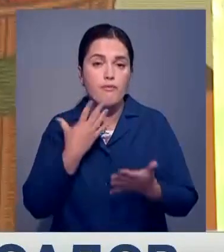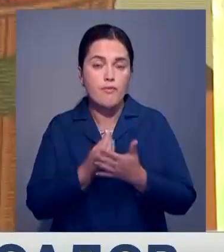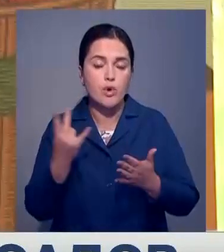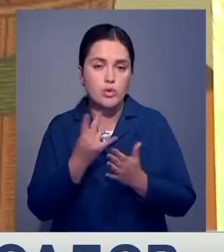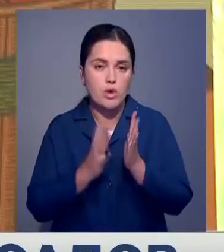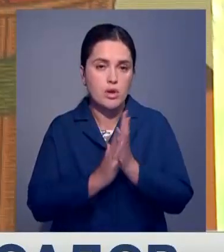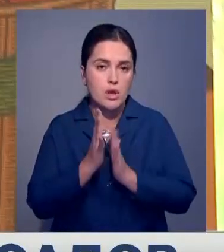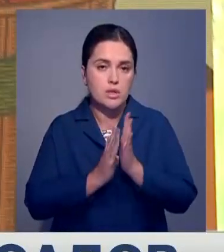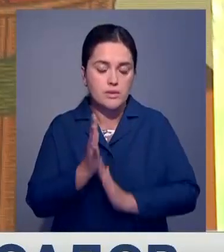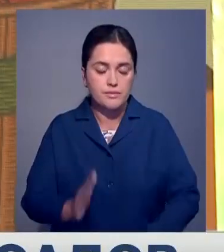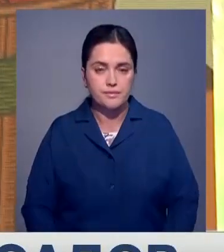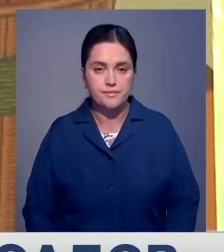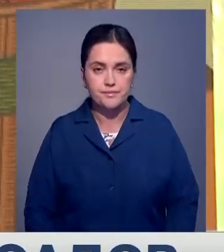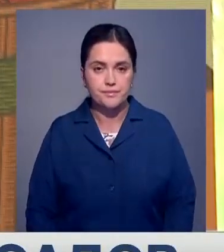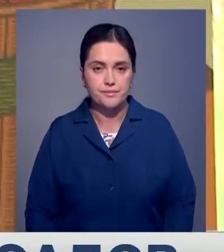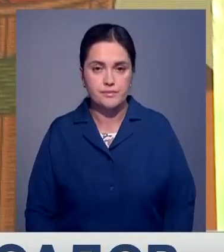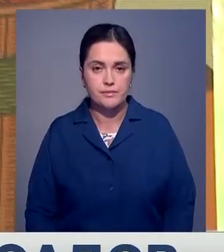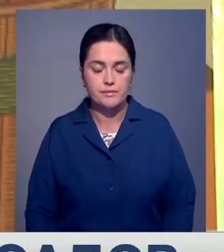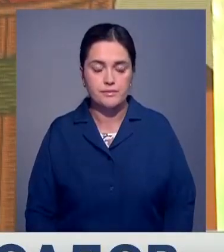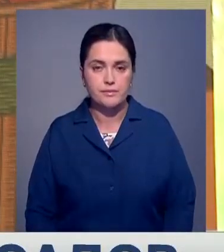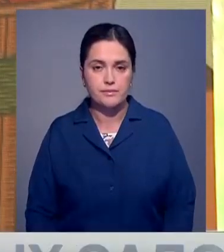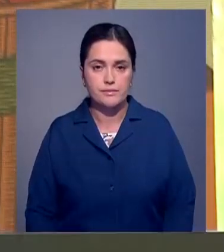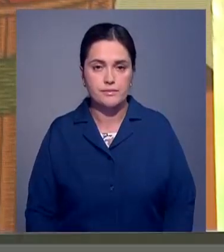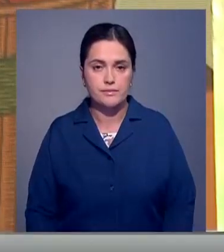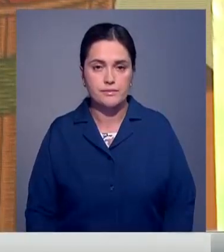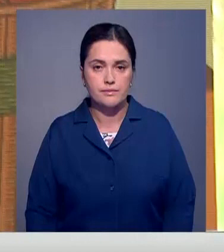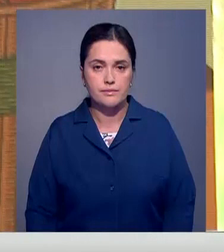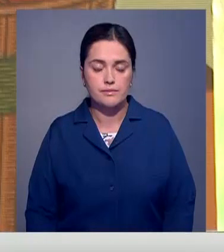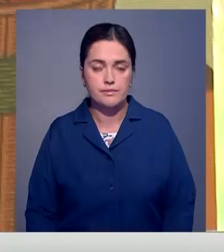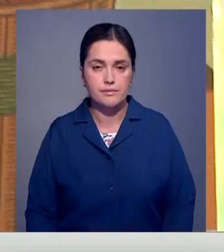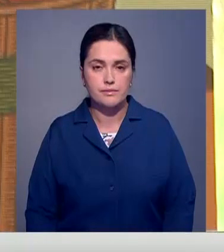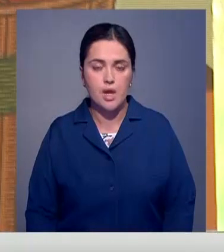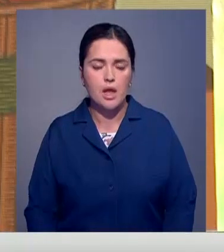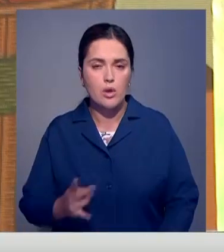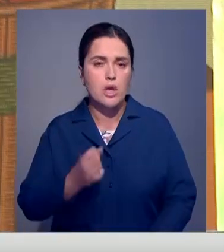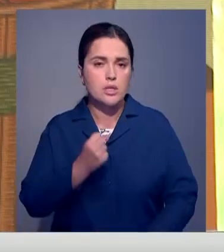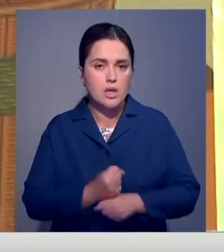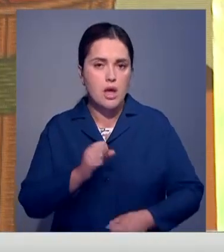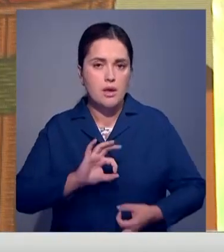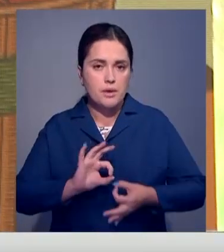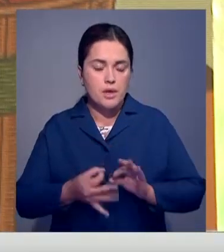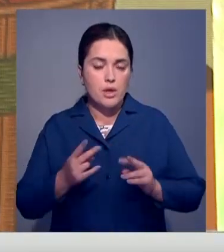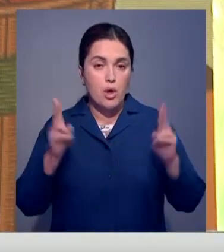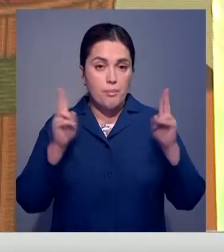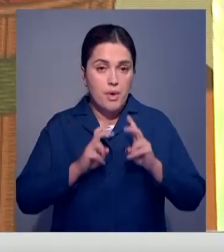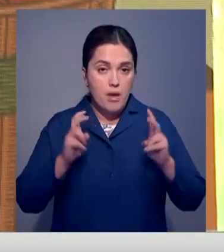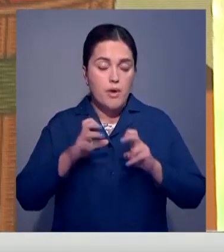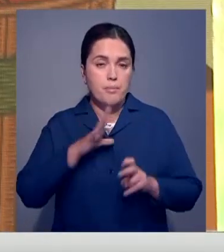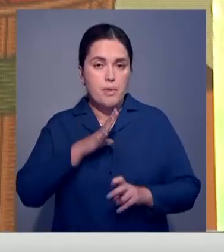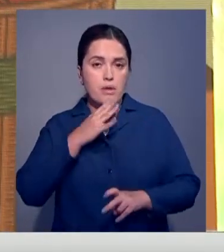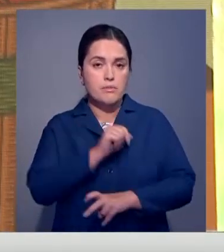Необходимо также ужесточить карантинные мероприятия по импорту зарубежной продукции, то есть посадочного